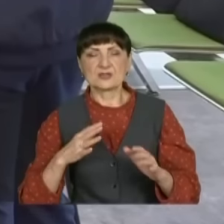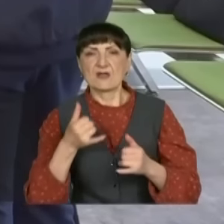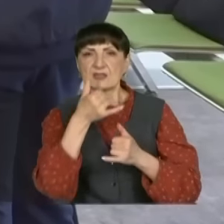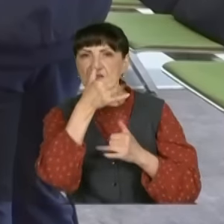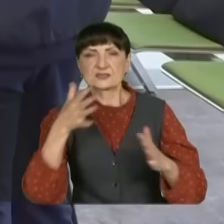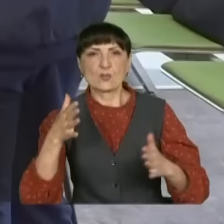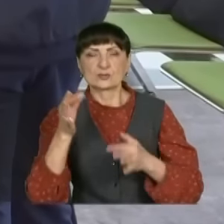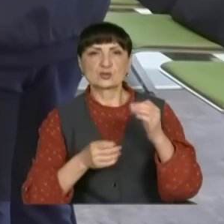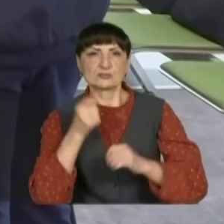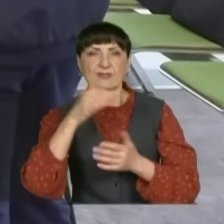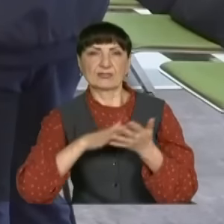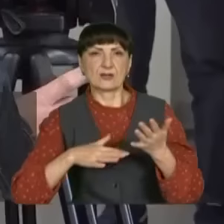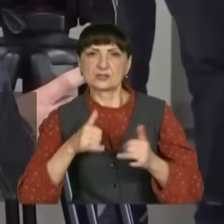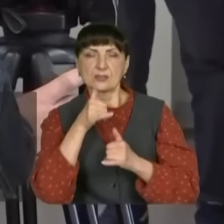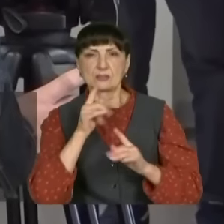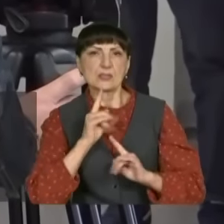обжаловать